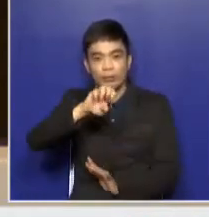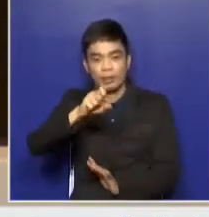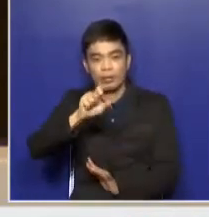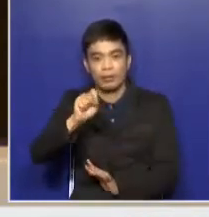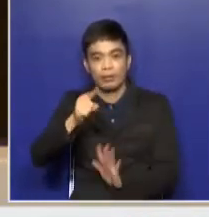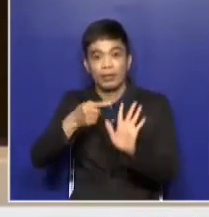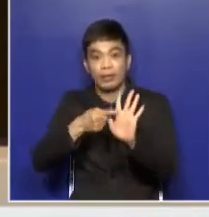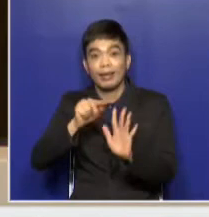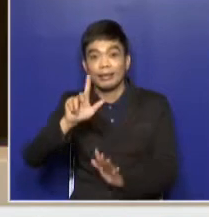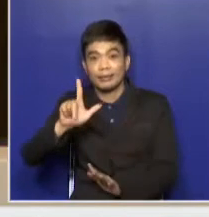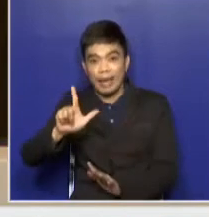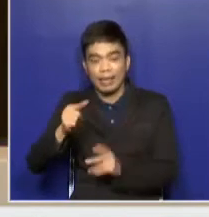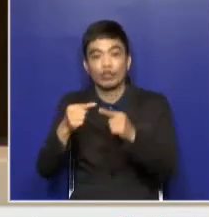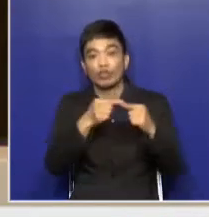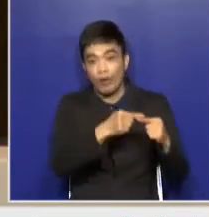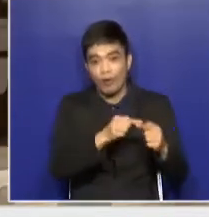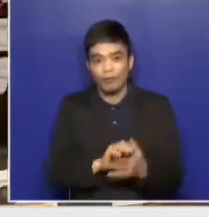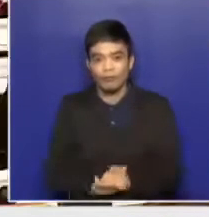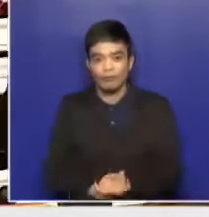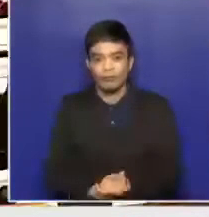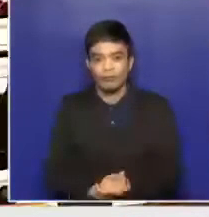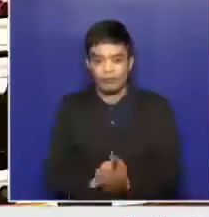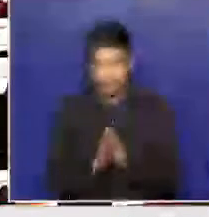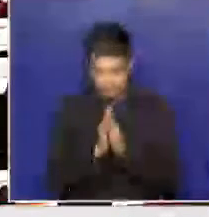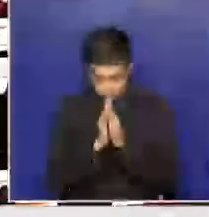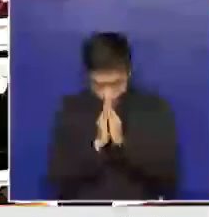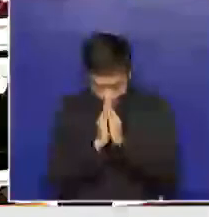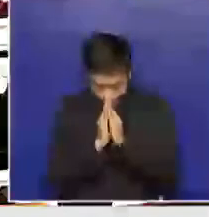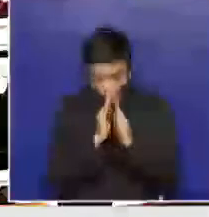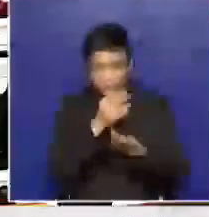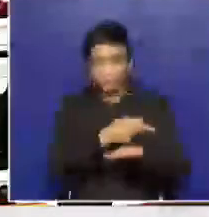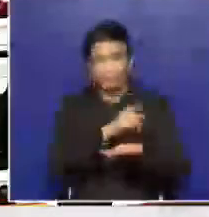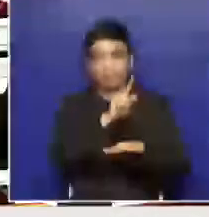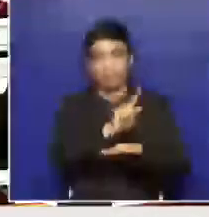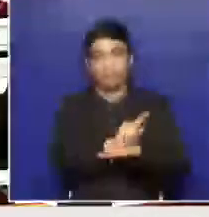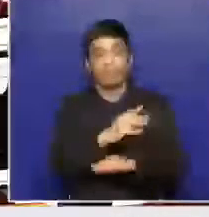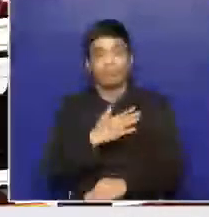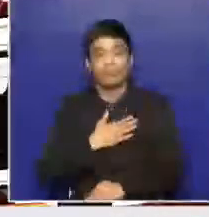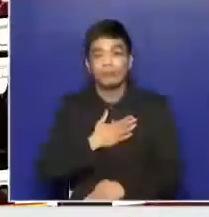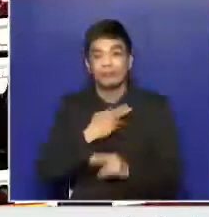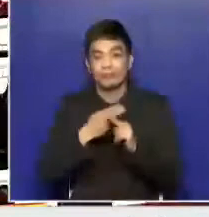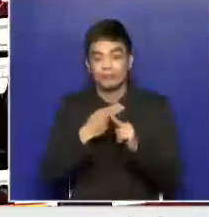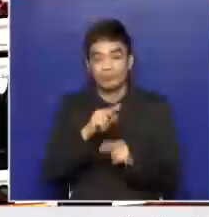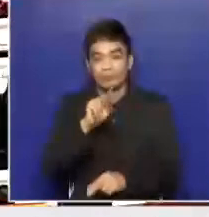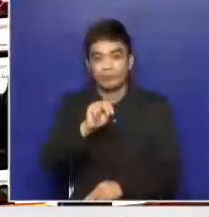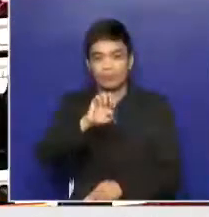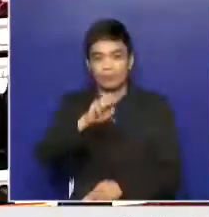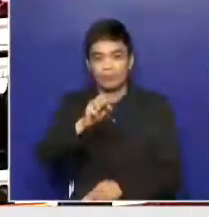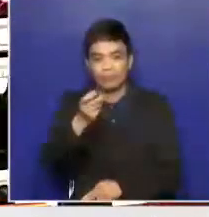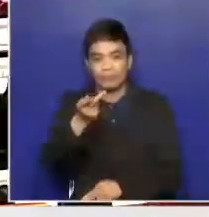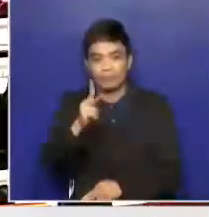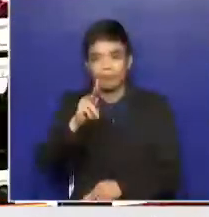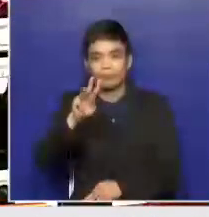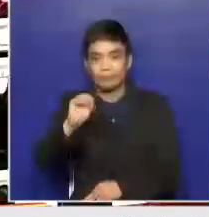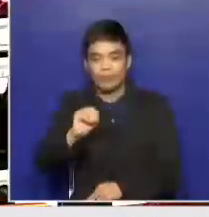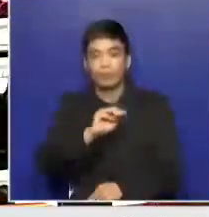กราบเรียนท่านประธานสภาผู้แทนราษฎรที่เคารพกระผมนายนิคมบุญวิเศษสมา